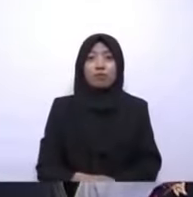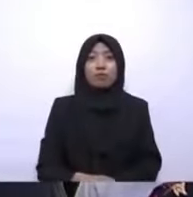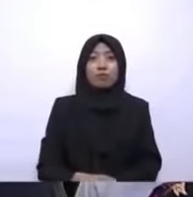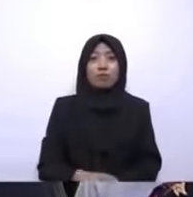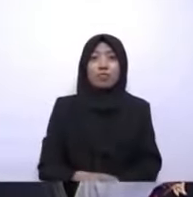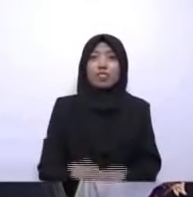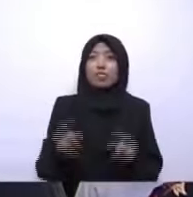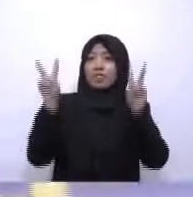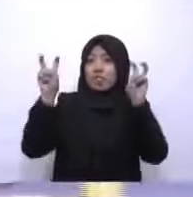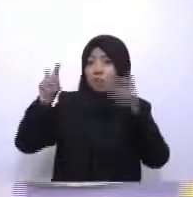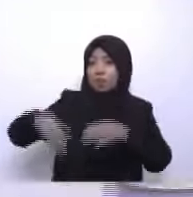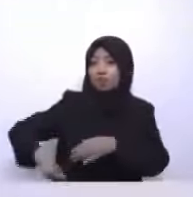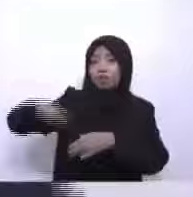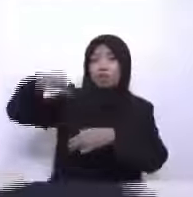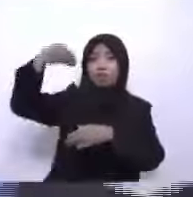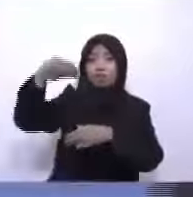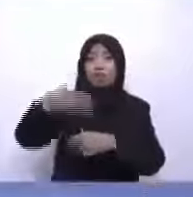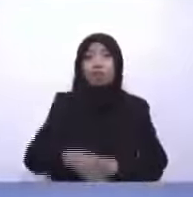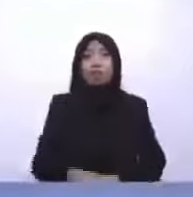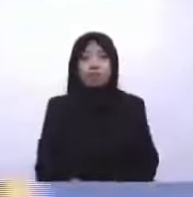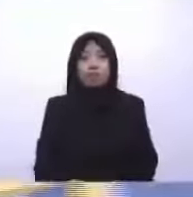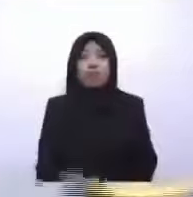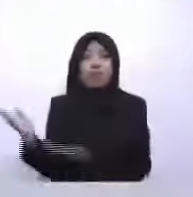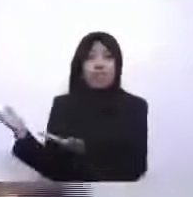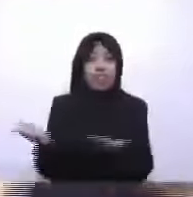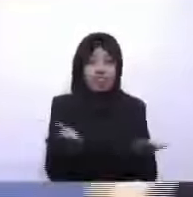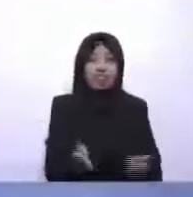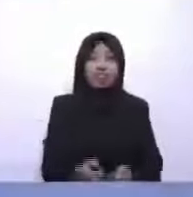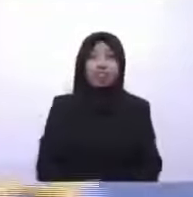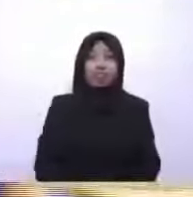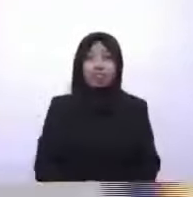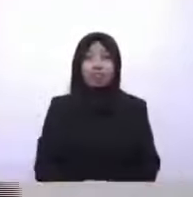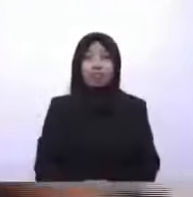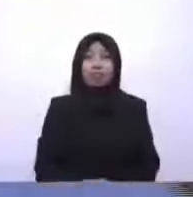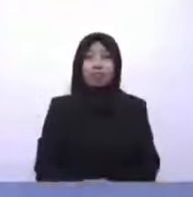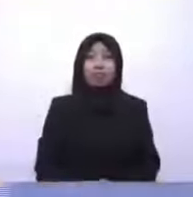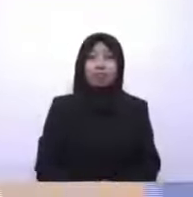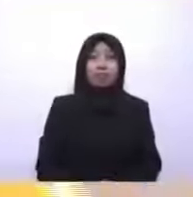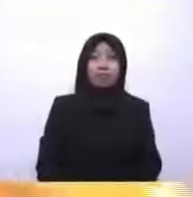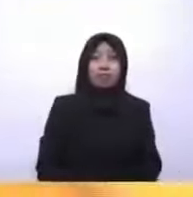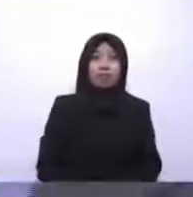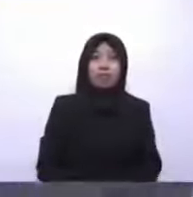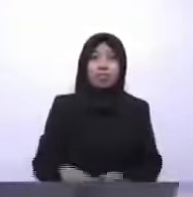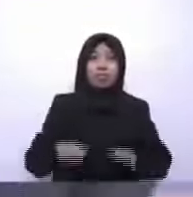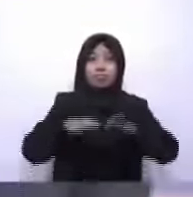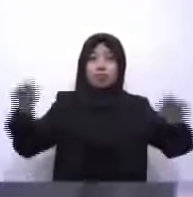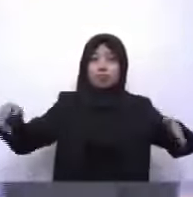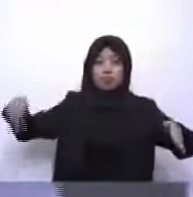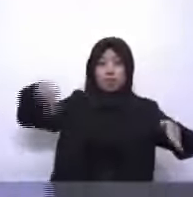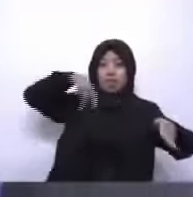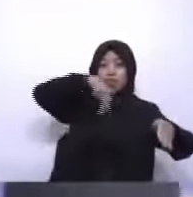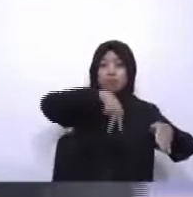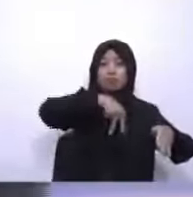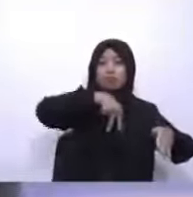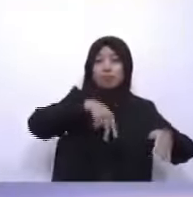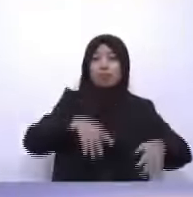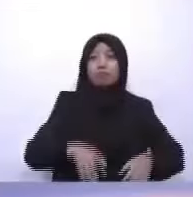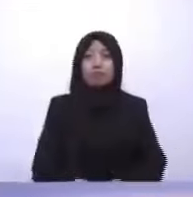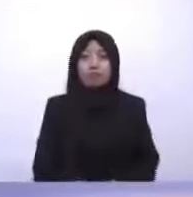mengambil kode subtema dari wadah kaca. Silakan untuk mengambil dari arah belakang Bapak, dari arah belakang